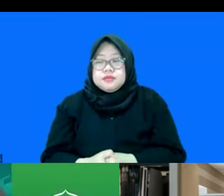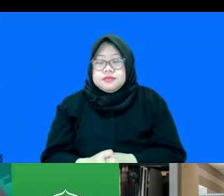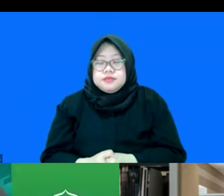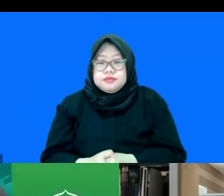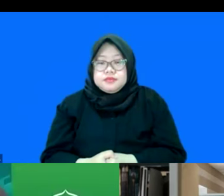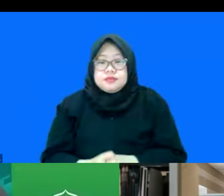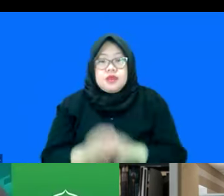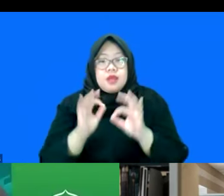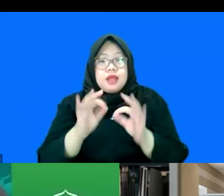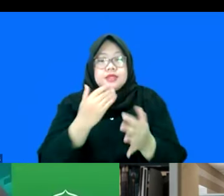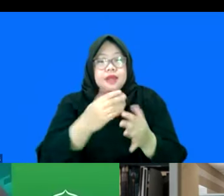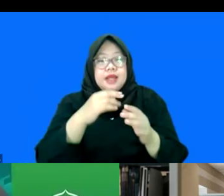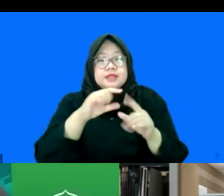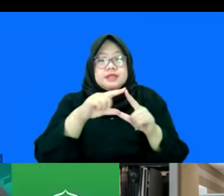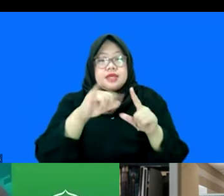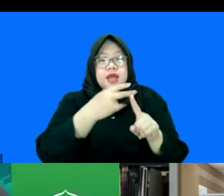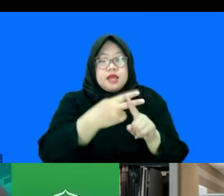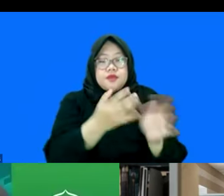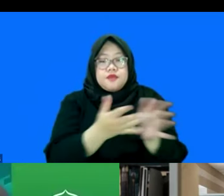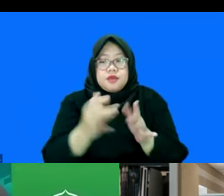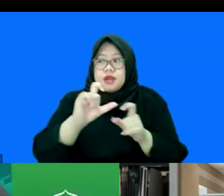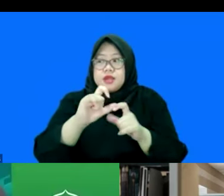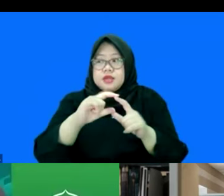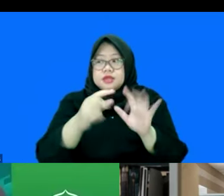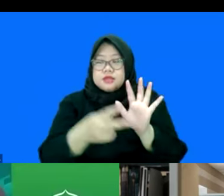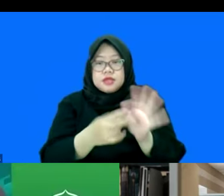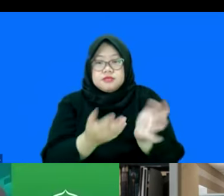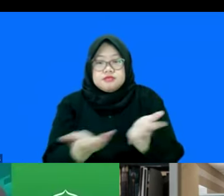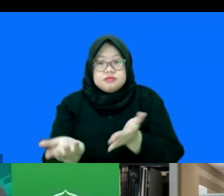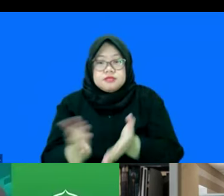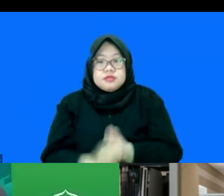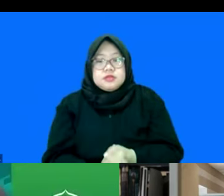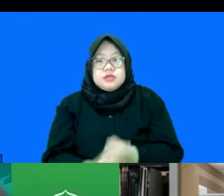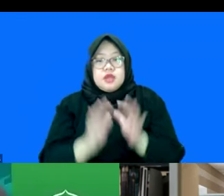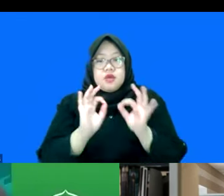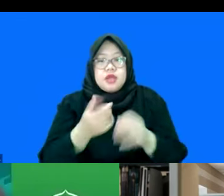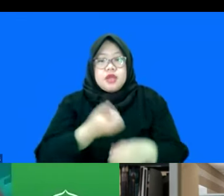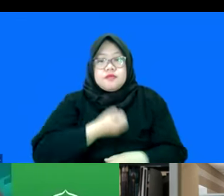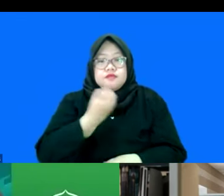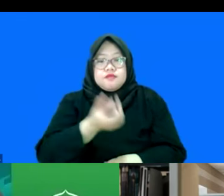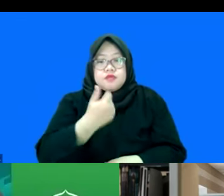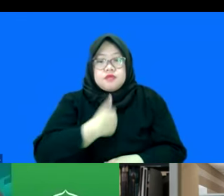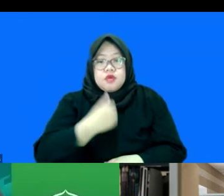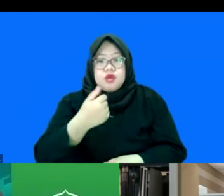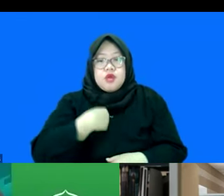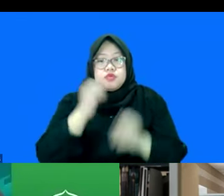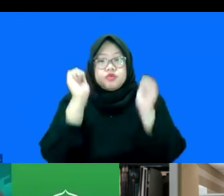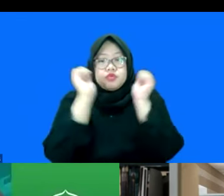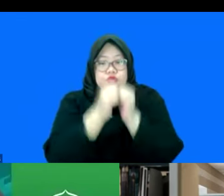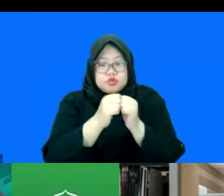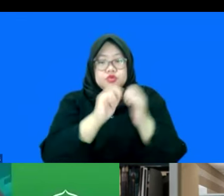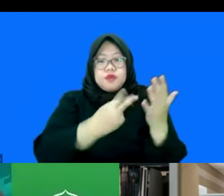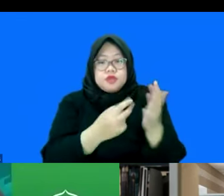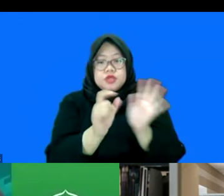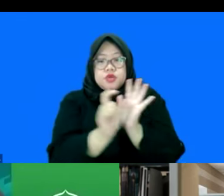Baik, terima kasih Bang Arif, Bang Ihsan, mungkin. Closing statement saya setuju revisi Undang-Undang Polri, tapi